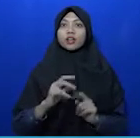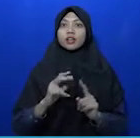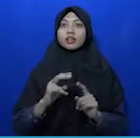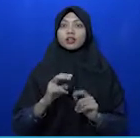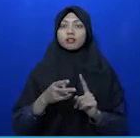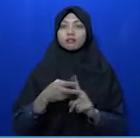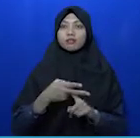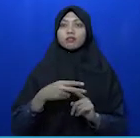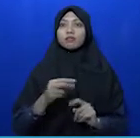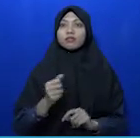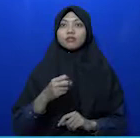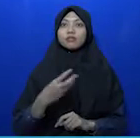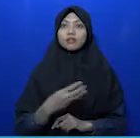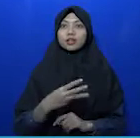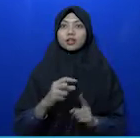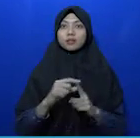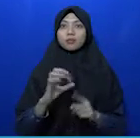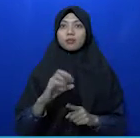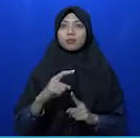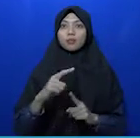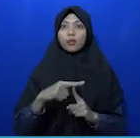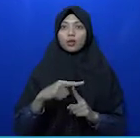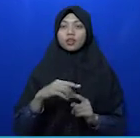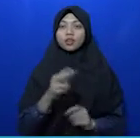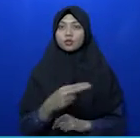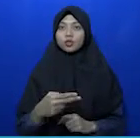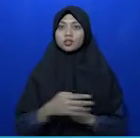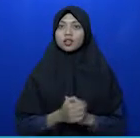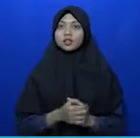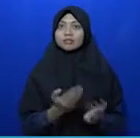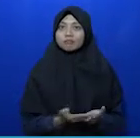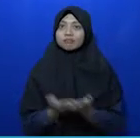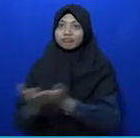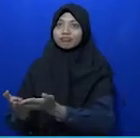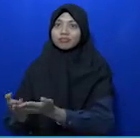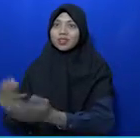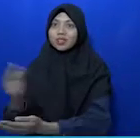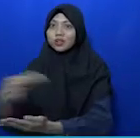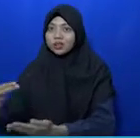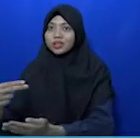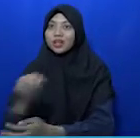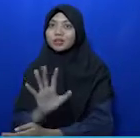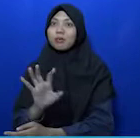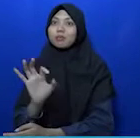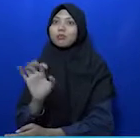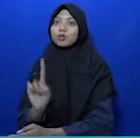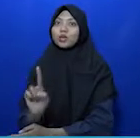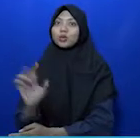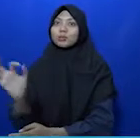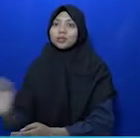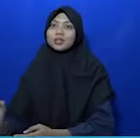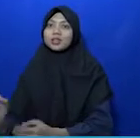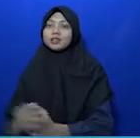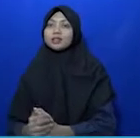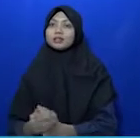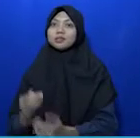mendivestasikan 51 saham ke pemerintah Indonesia sebagai kepanjangan tangan pemerintah,